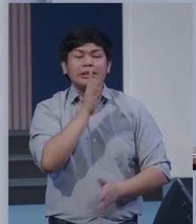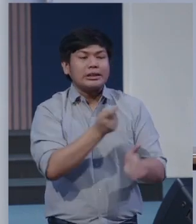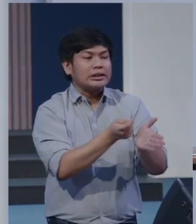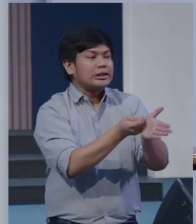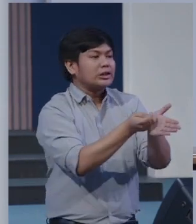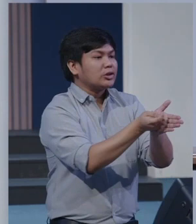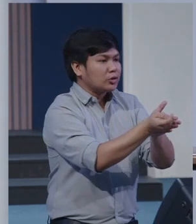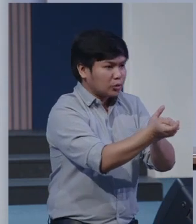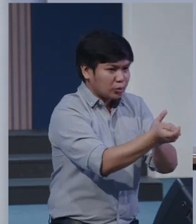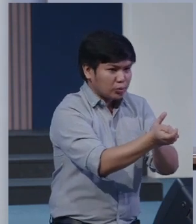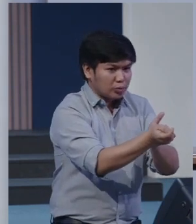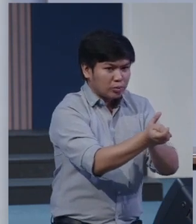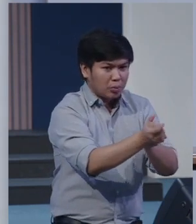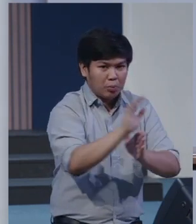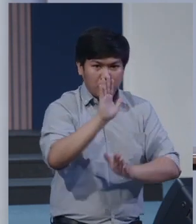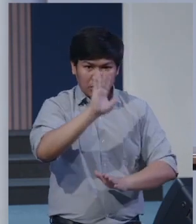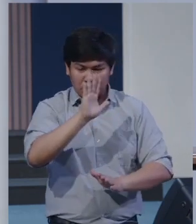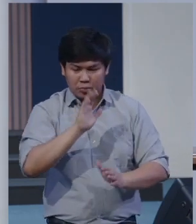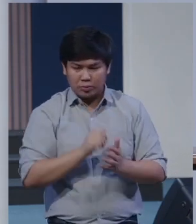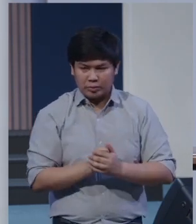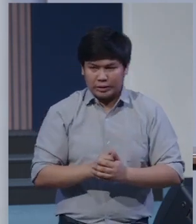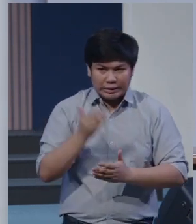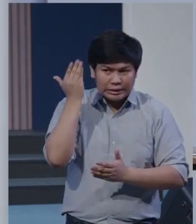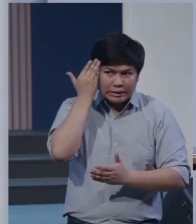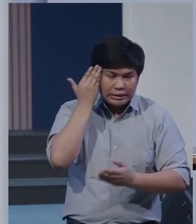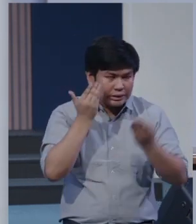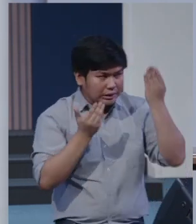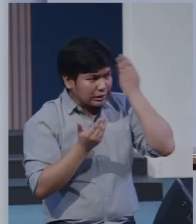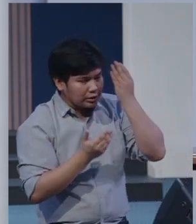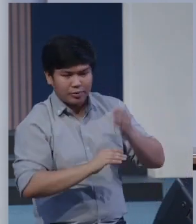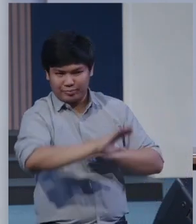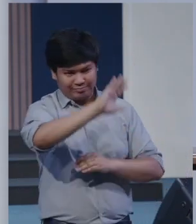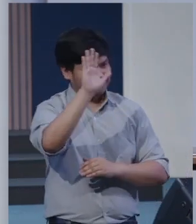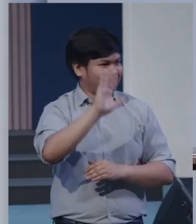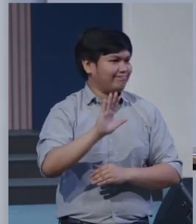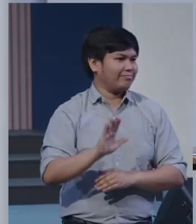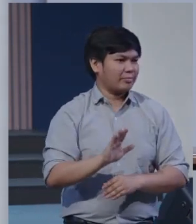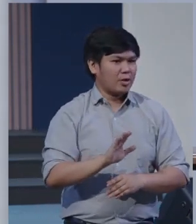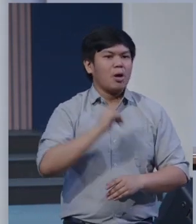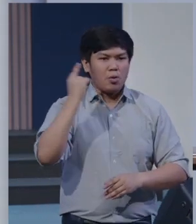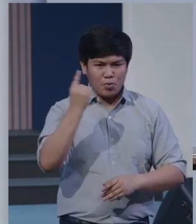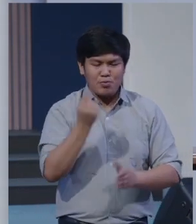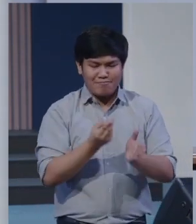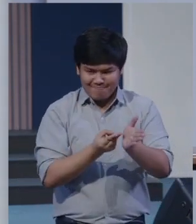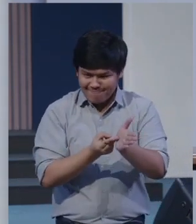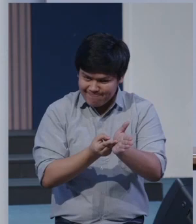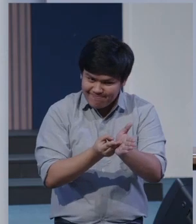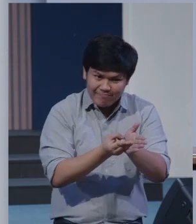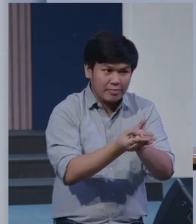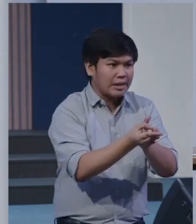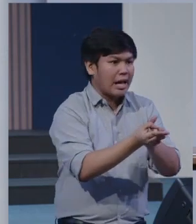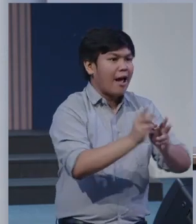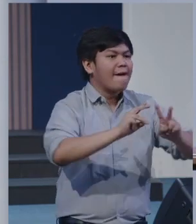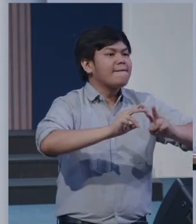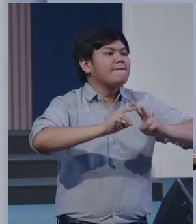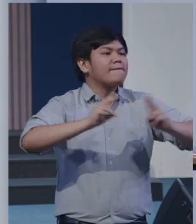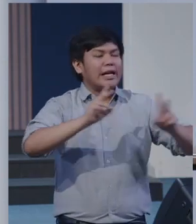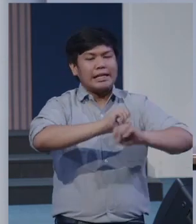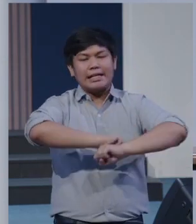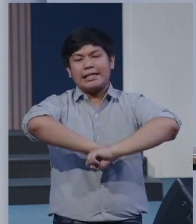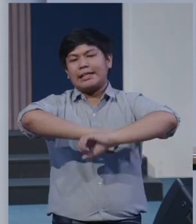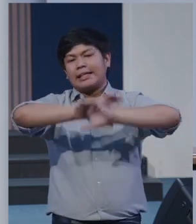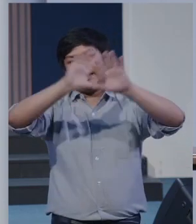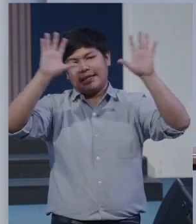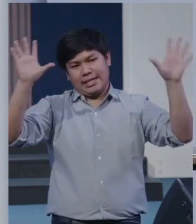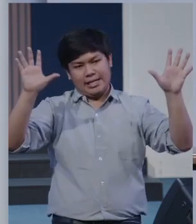huwag magbulaan kundi magsalita ng katotohanan malinaw sa bibliya